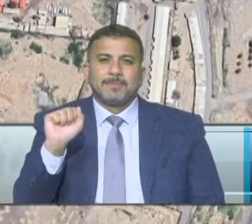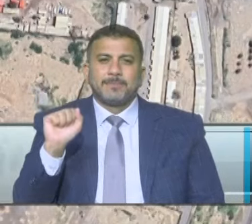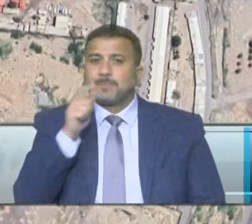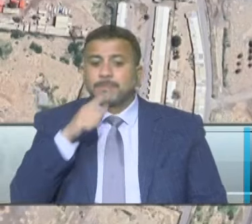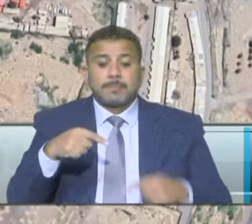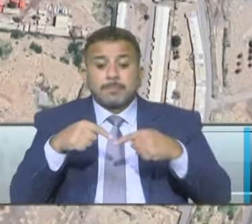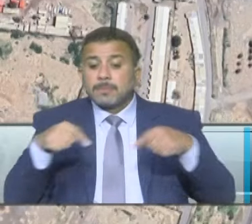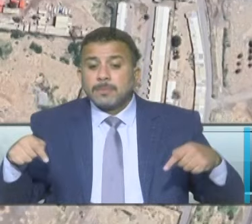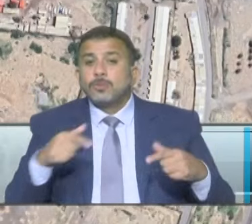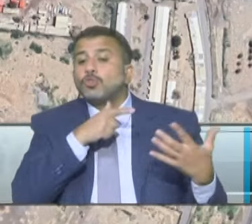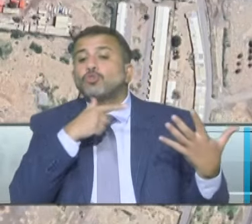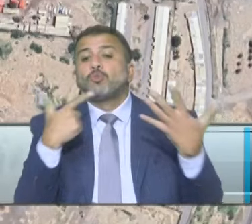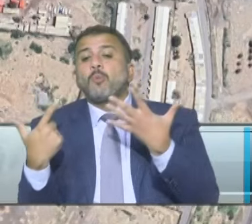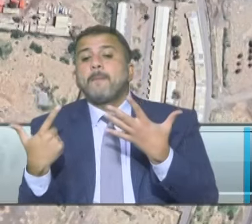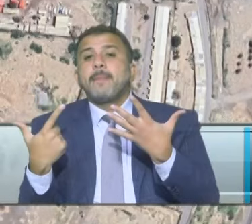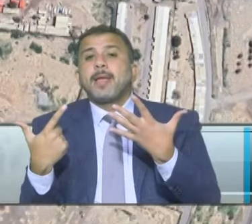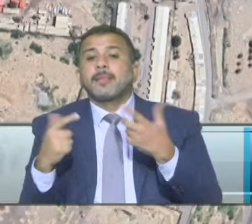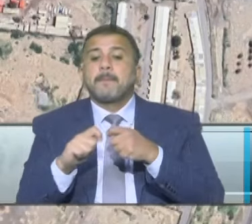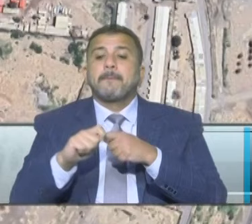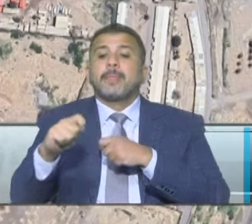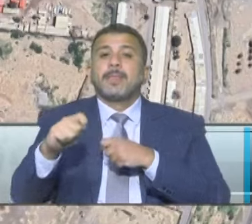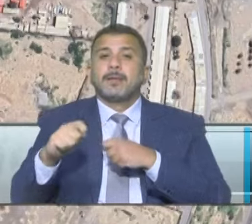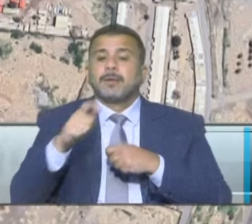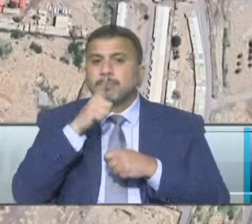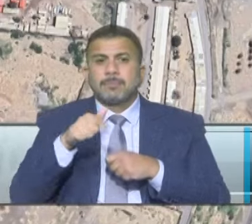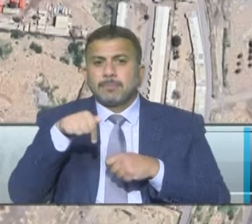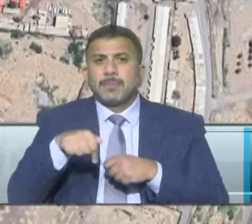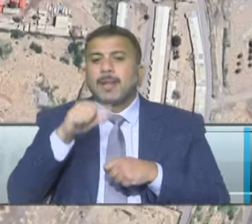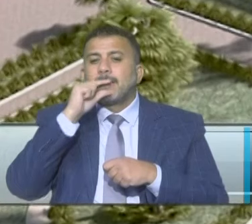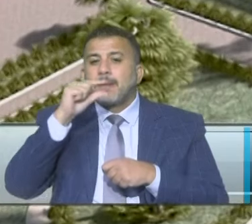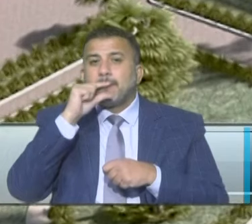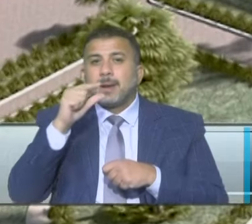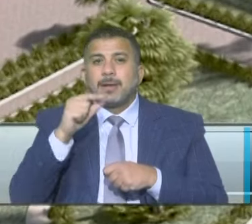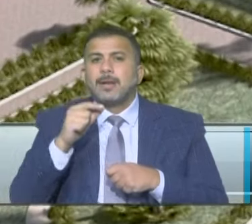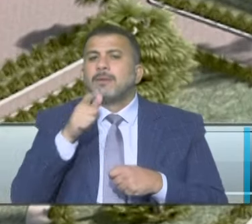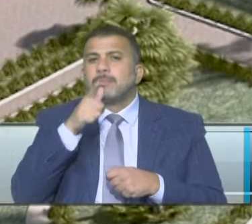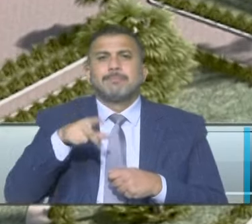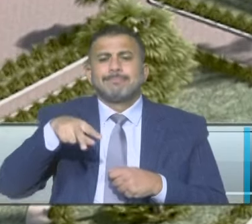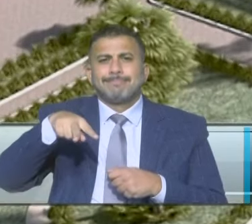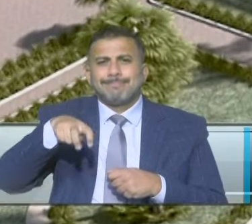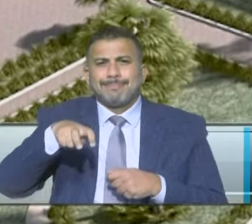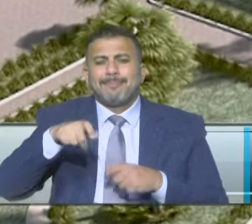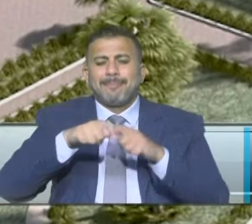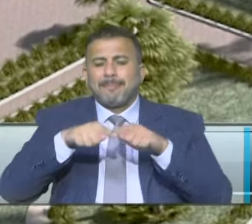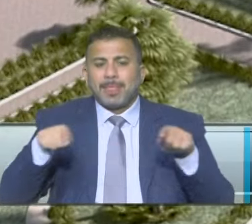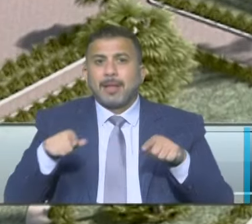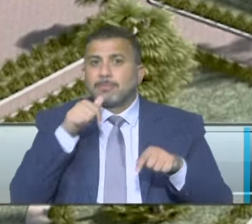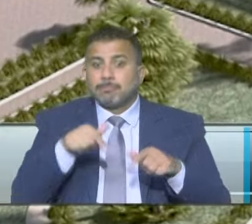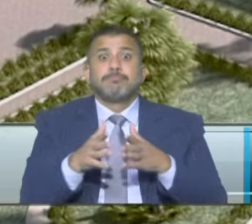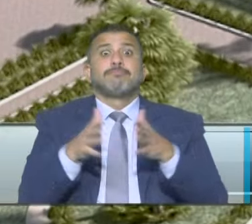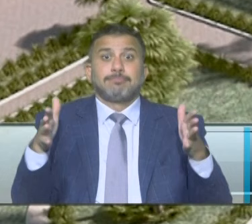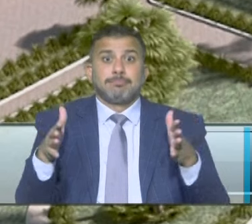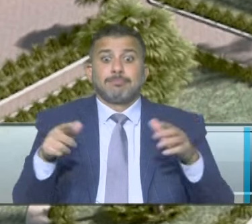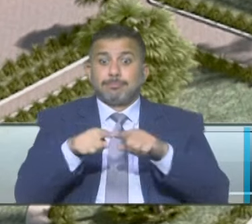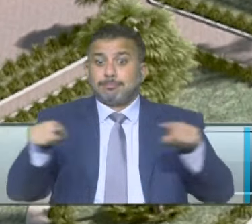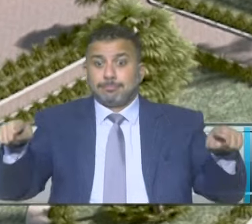بطول 700 متر في حين ان الشاطئ اللي موجود في دبه فقط 180 متر ف صارت